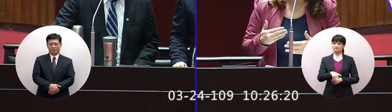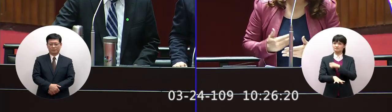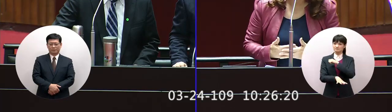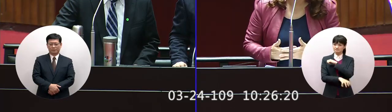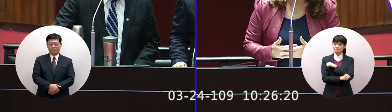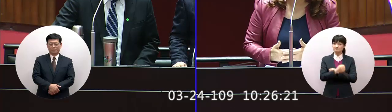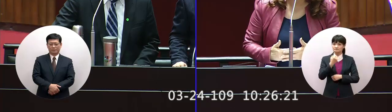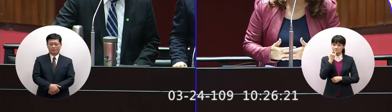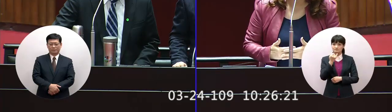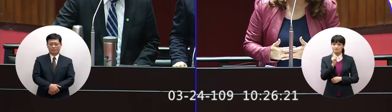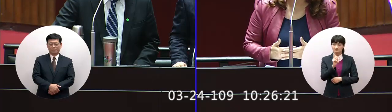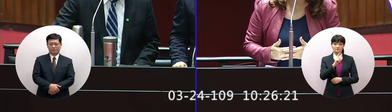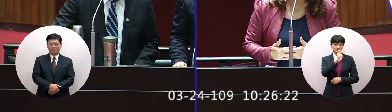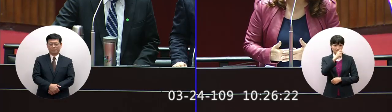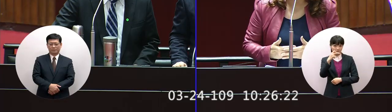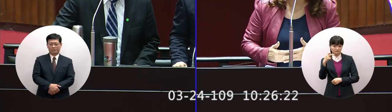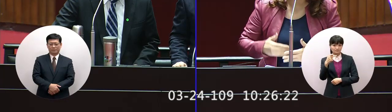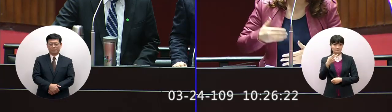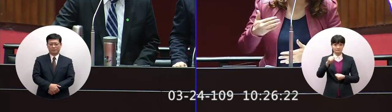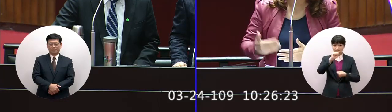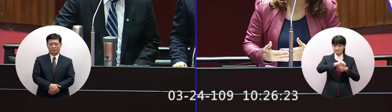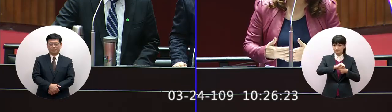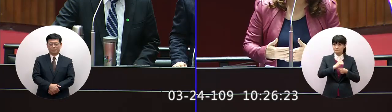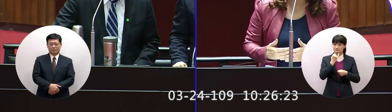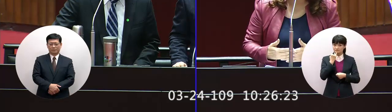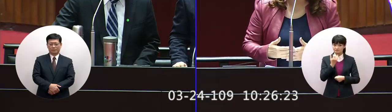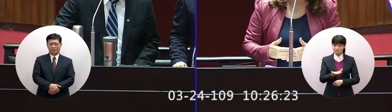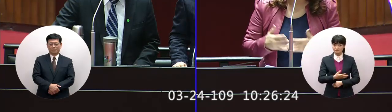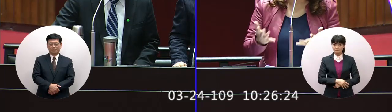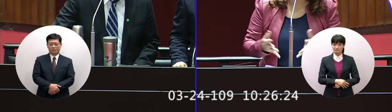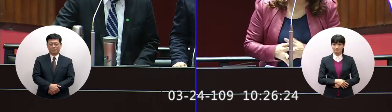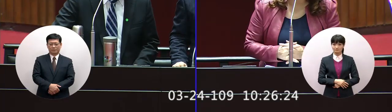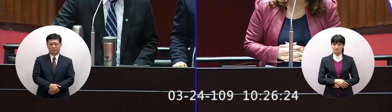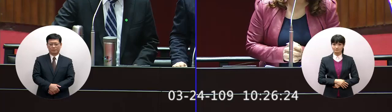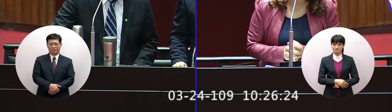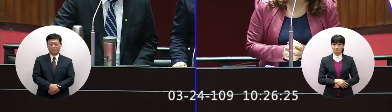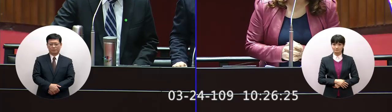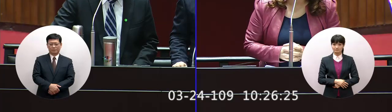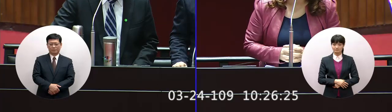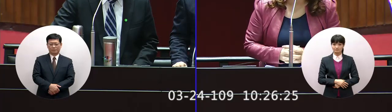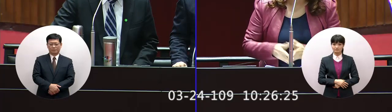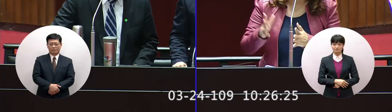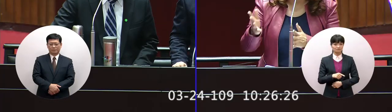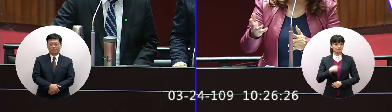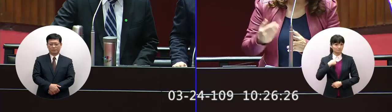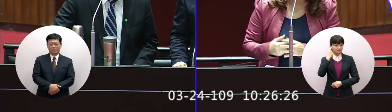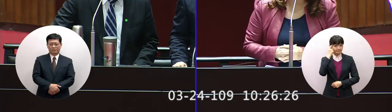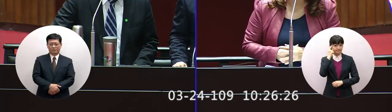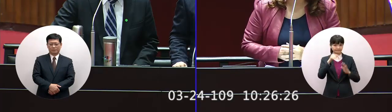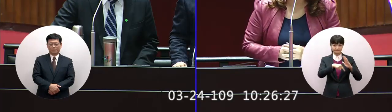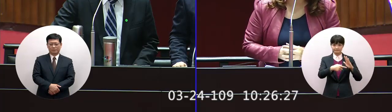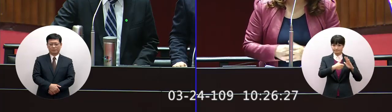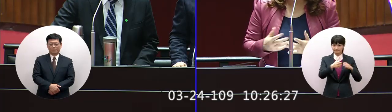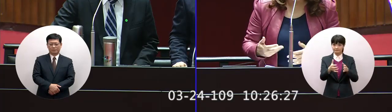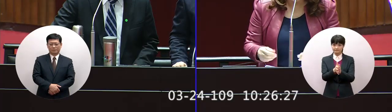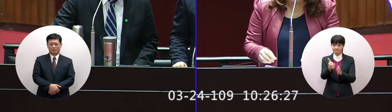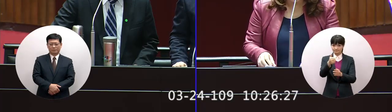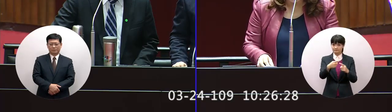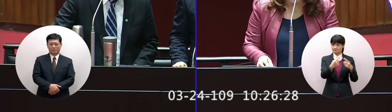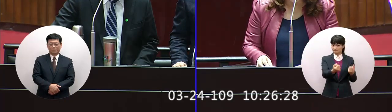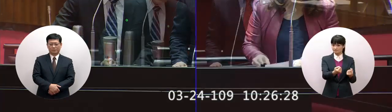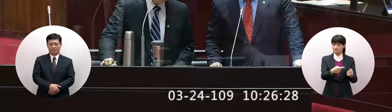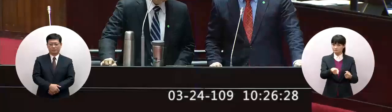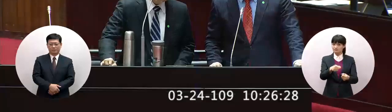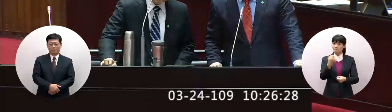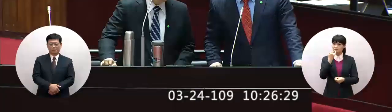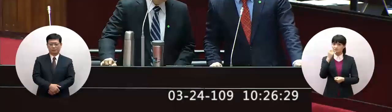至少吧在英文这个字幕上面是不是可以先上去。这部分我想这个院长还有我们部长也在场，这部分